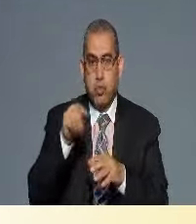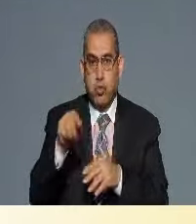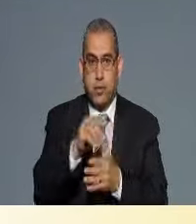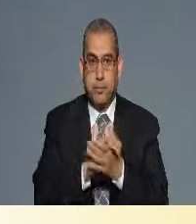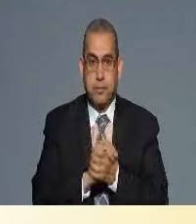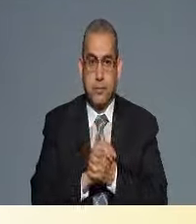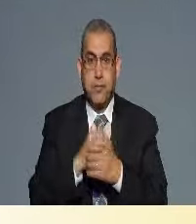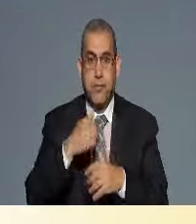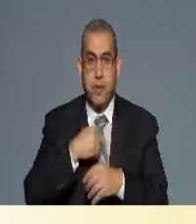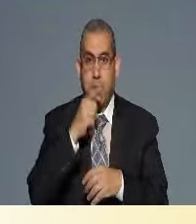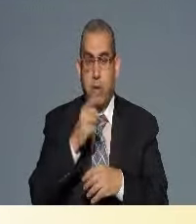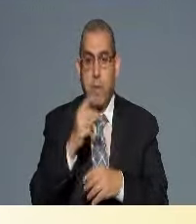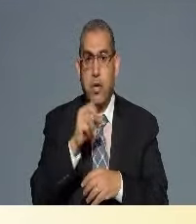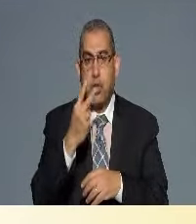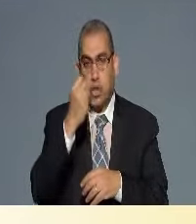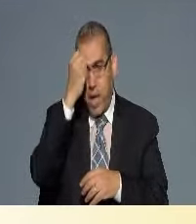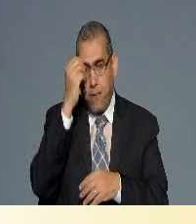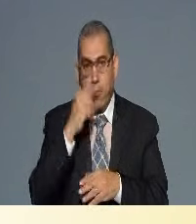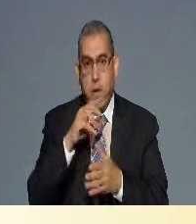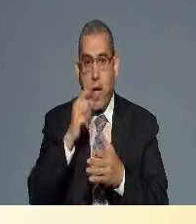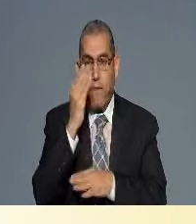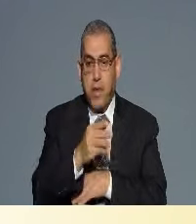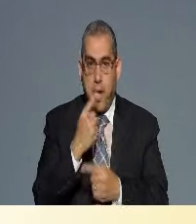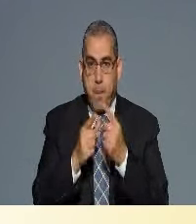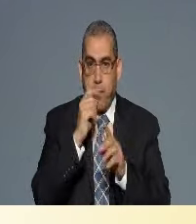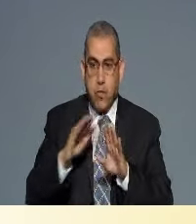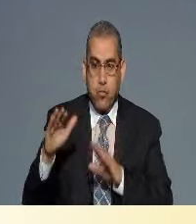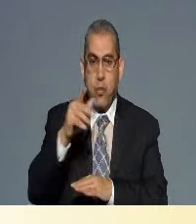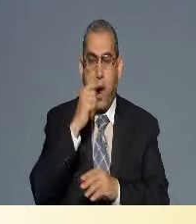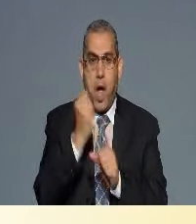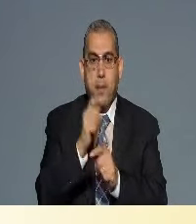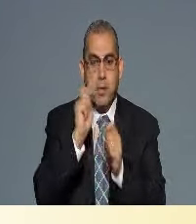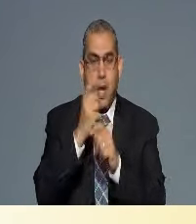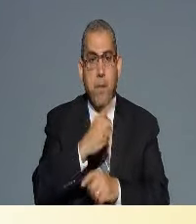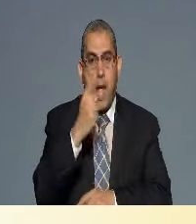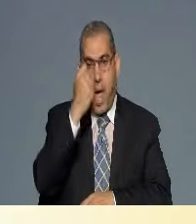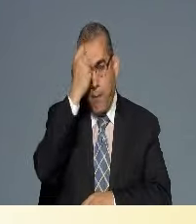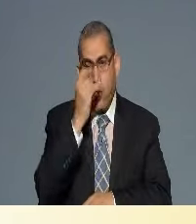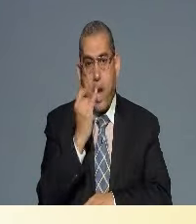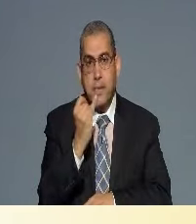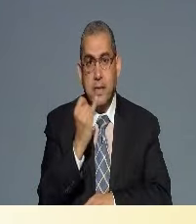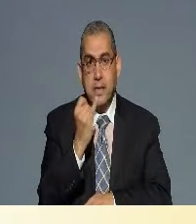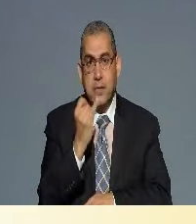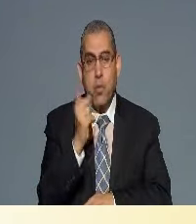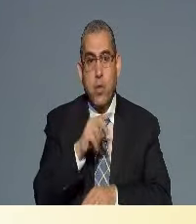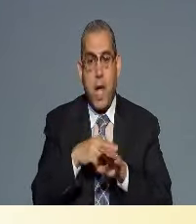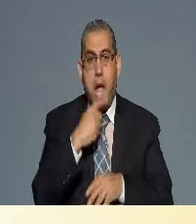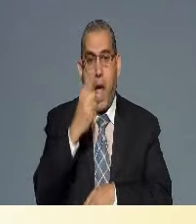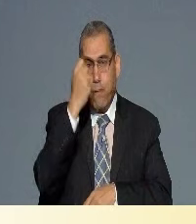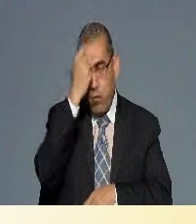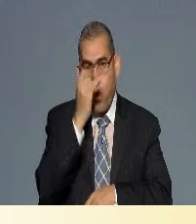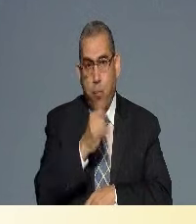احنا بنتكلم على 12000 جهاز ري محوري، اعمال صناعيه عديده جدا 1050، بنتكلم على 1500 كيلو مسارات نقل